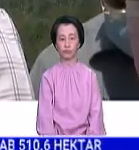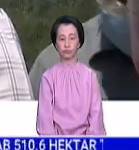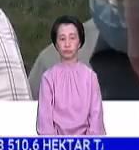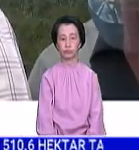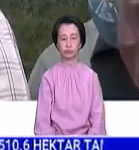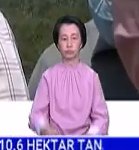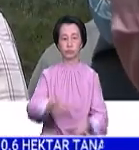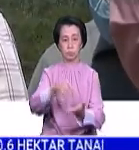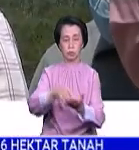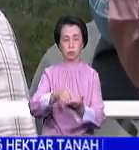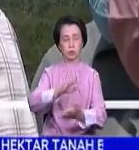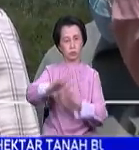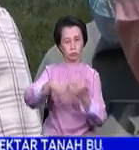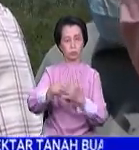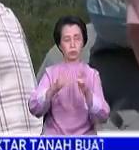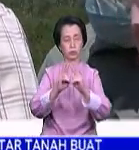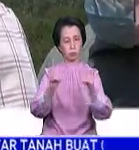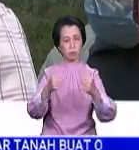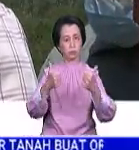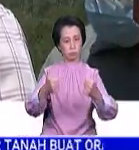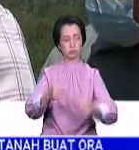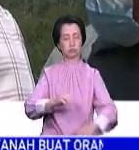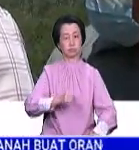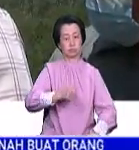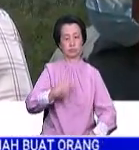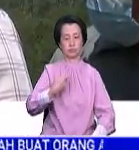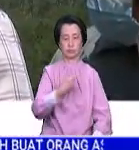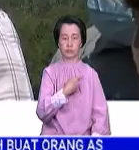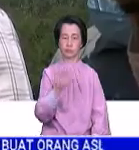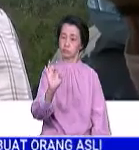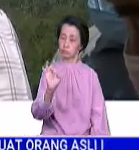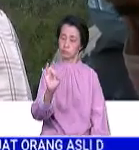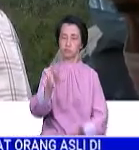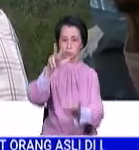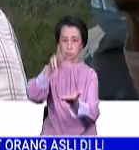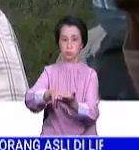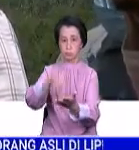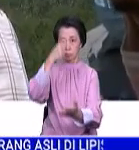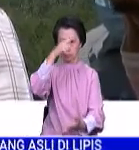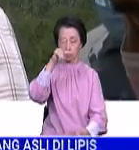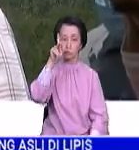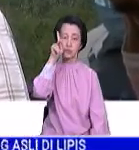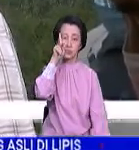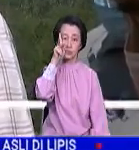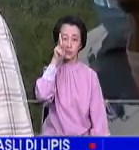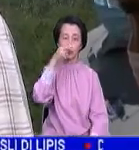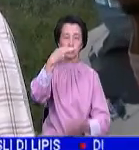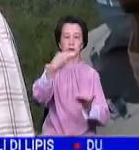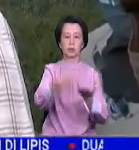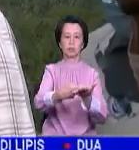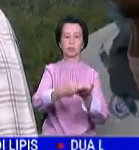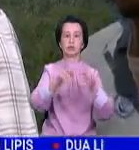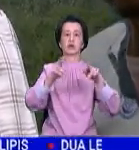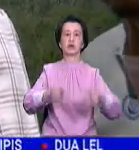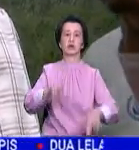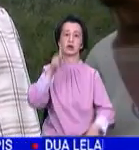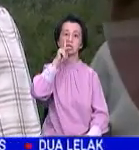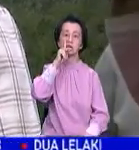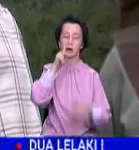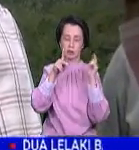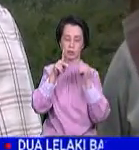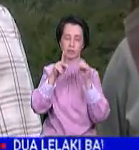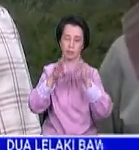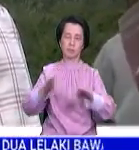Ini semua sangat membanggakan kita. Satu pengiktirafan untuk Kedah. Rezeki rakyat Kedah lah. Ha, ini yang